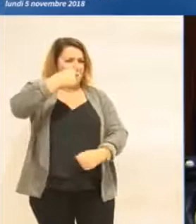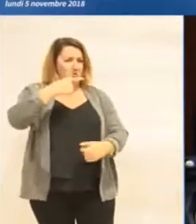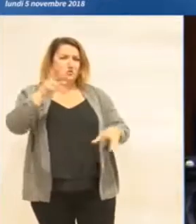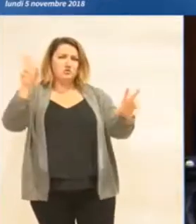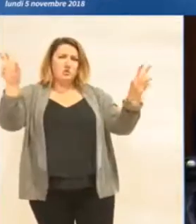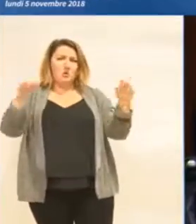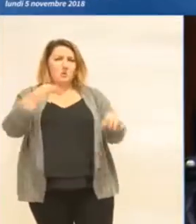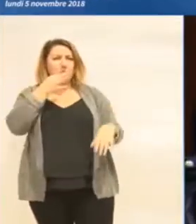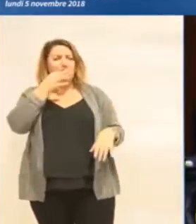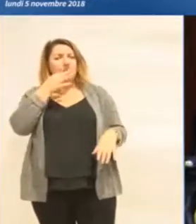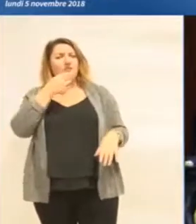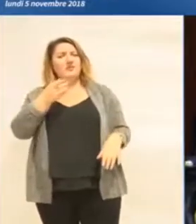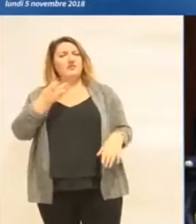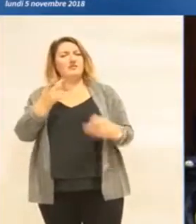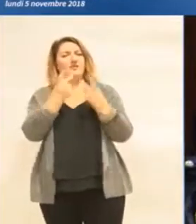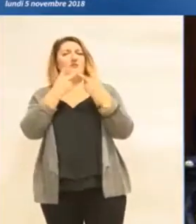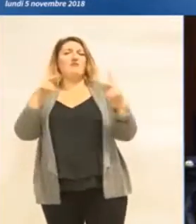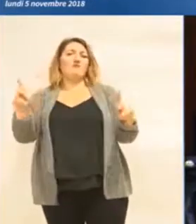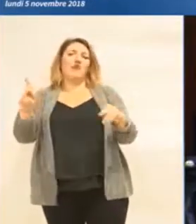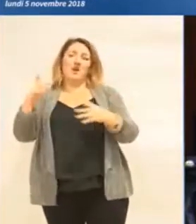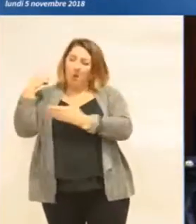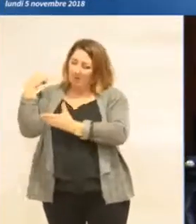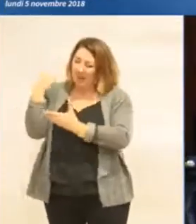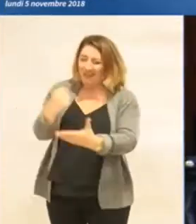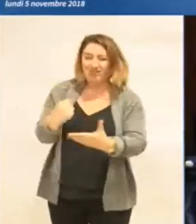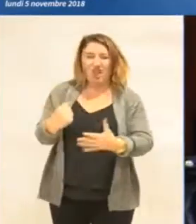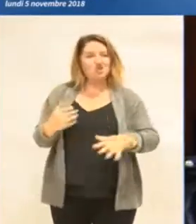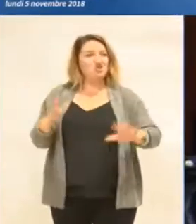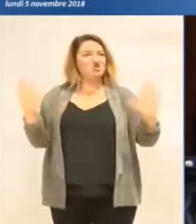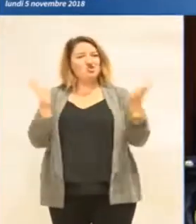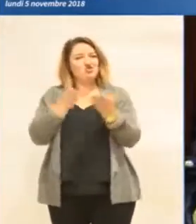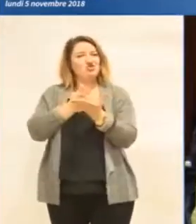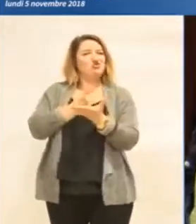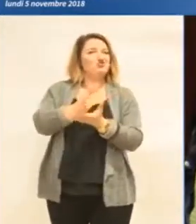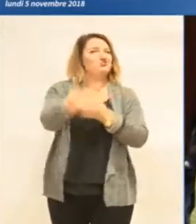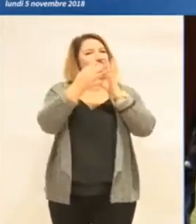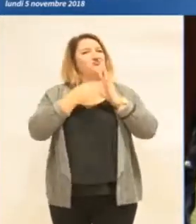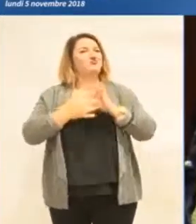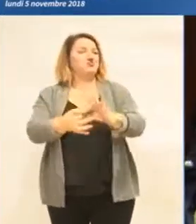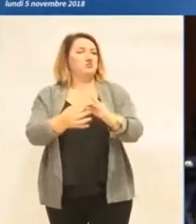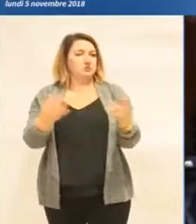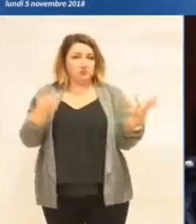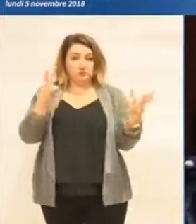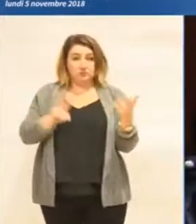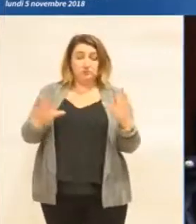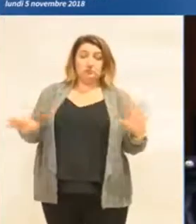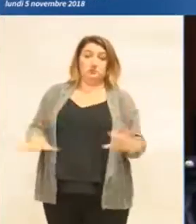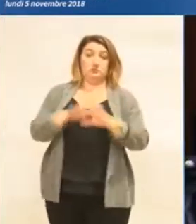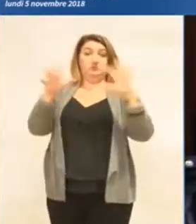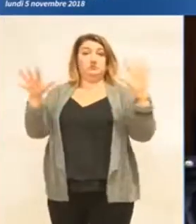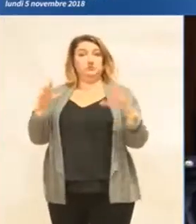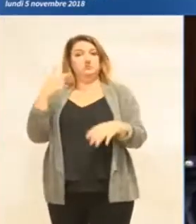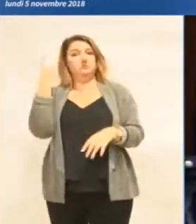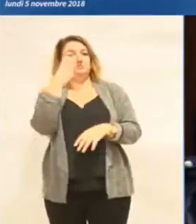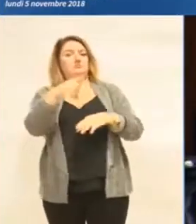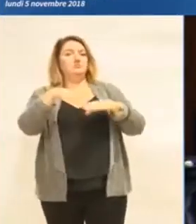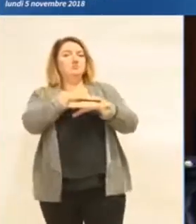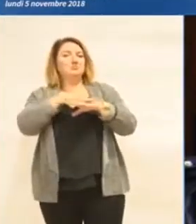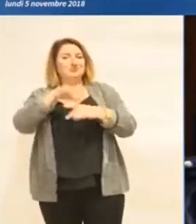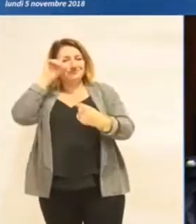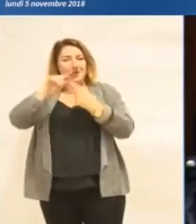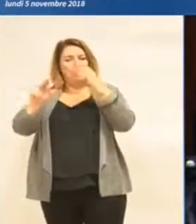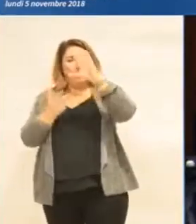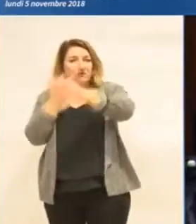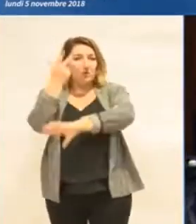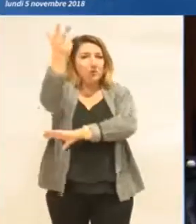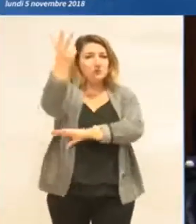acquis que vous a offert cette ville. Pour imager un peu les propos, je dirais que vos politiques en matière de développement durable, c'est un